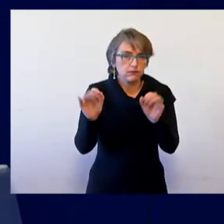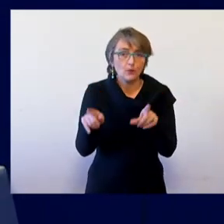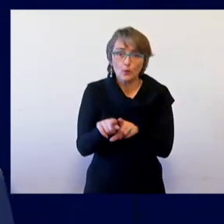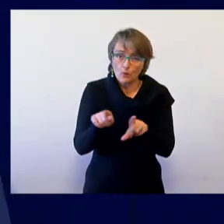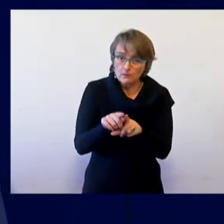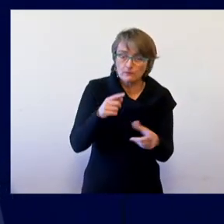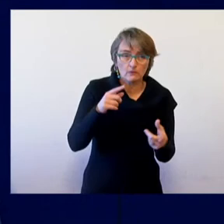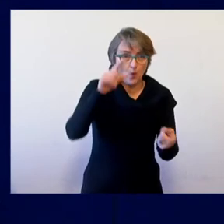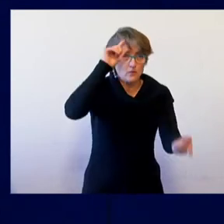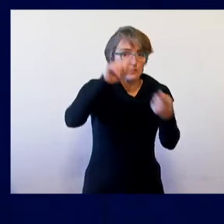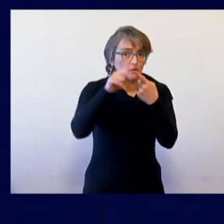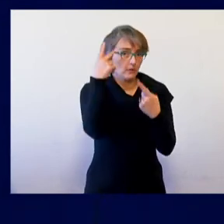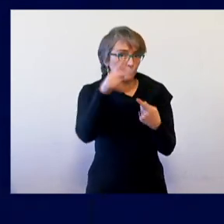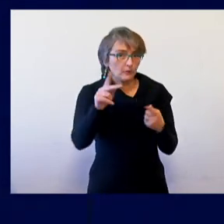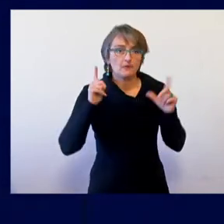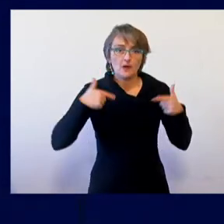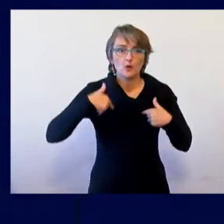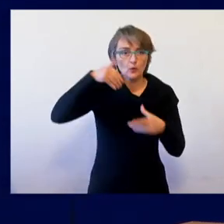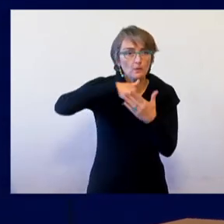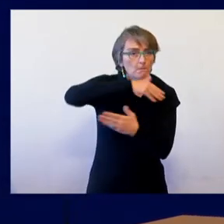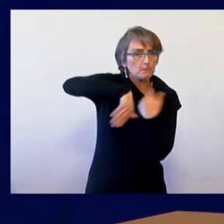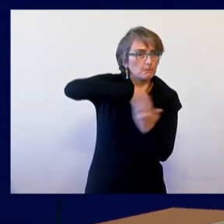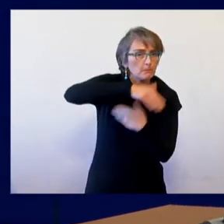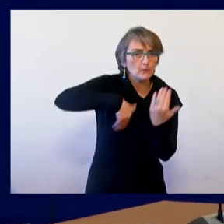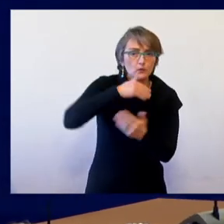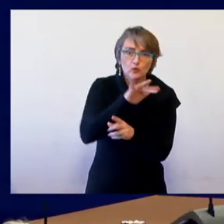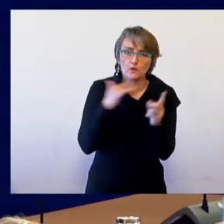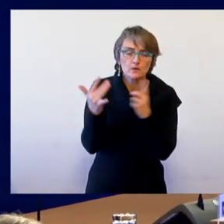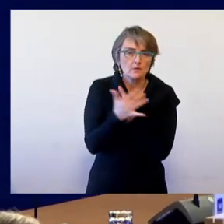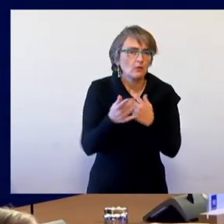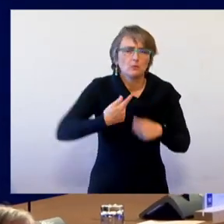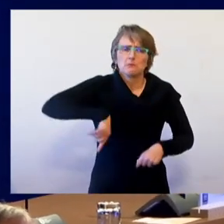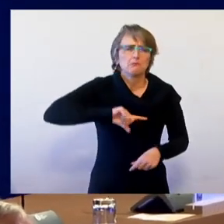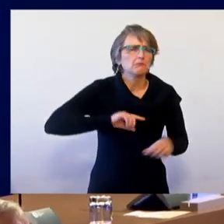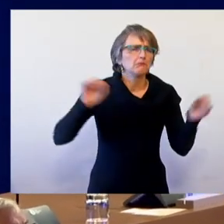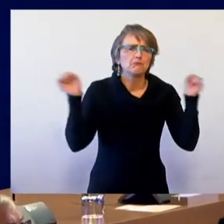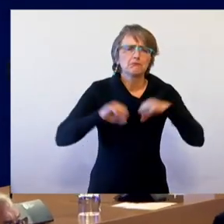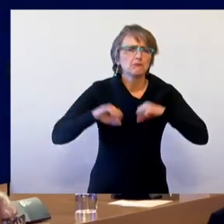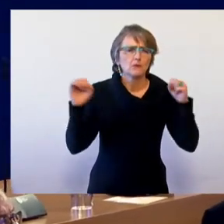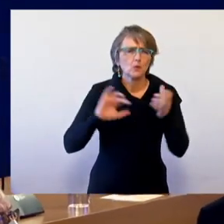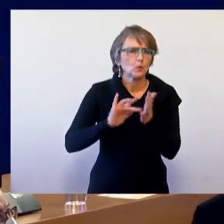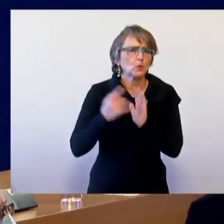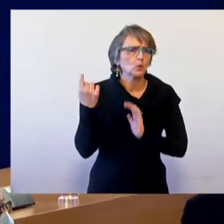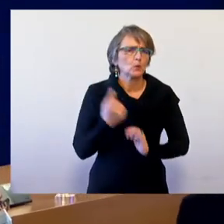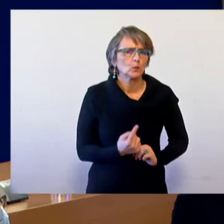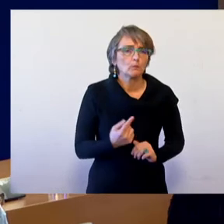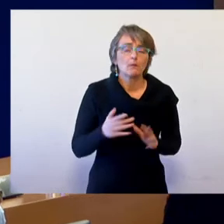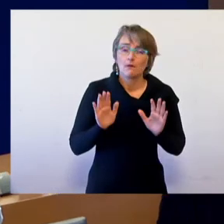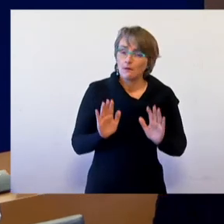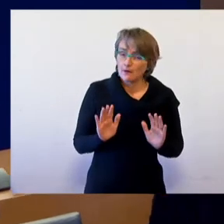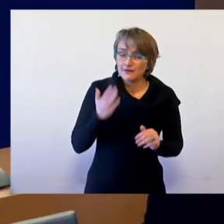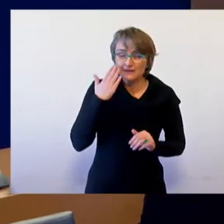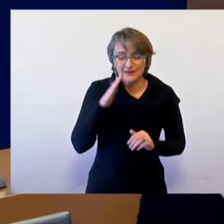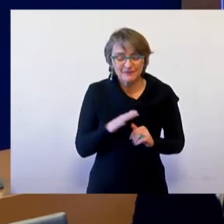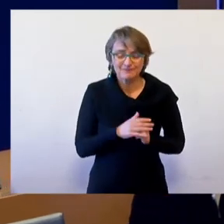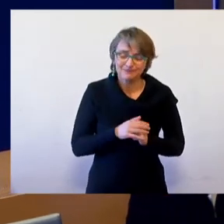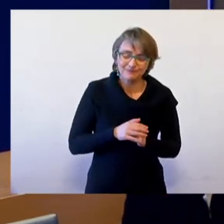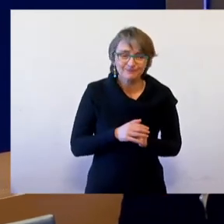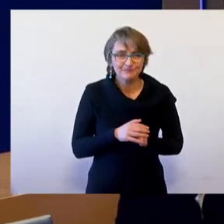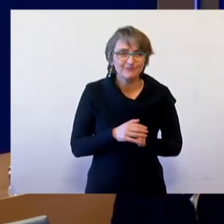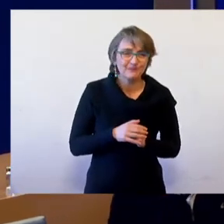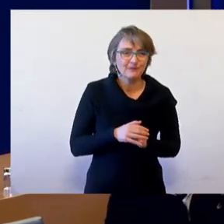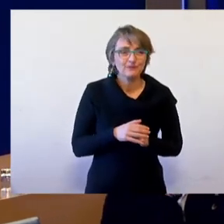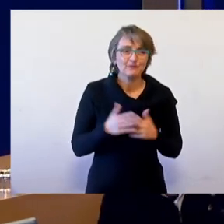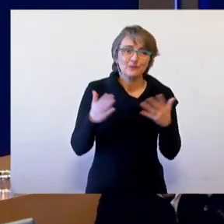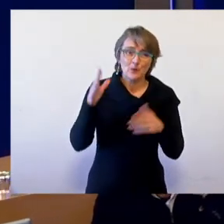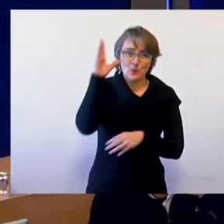la mixité sociale dans nos écoles. Voilà, je crois qu'on souscrit tous à cet objectif. Et pourtant, cette nouvelle répartition dans certains quartiers, elles ne doivent